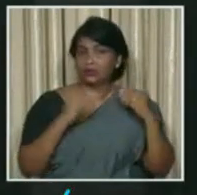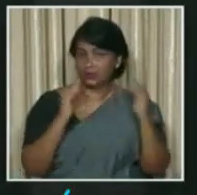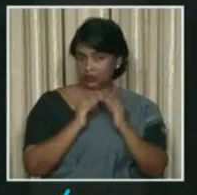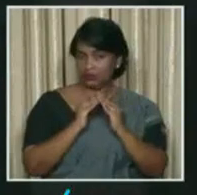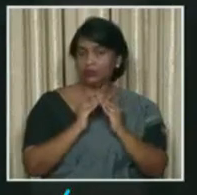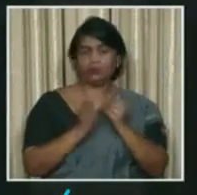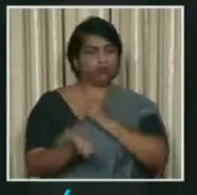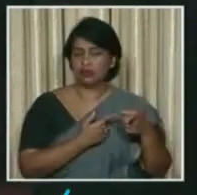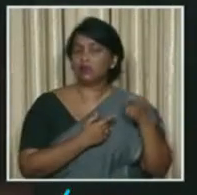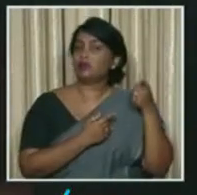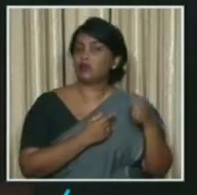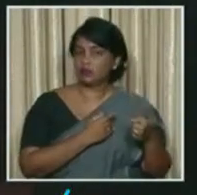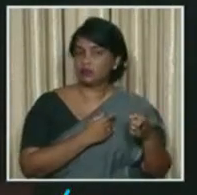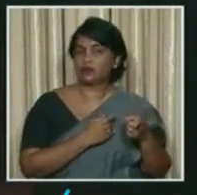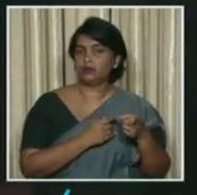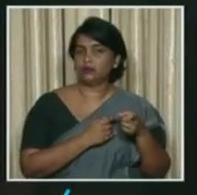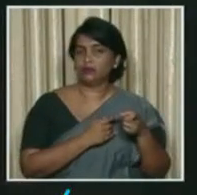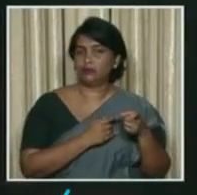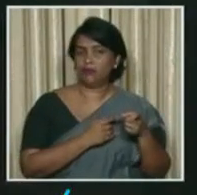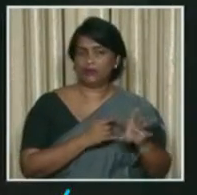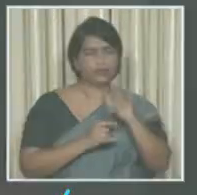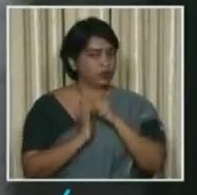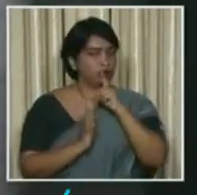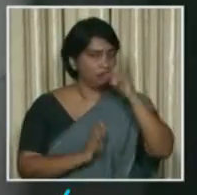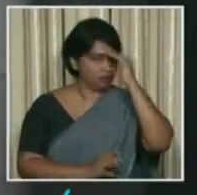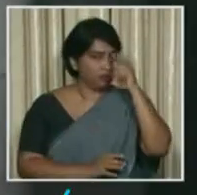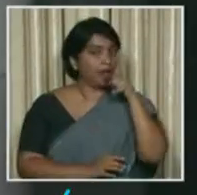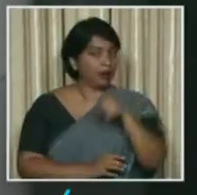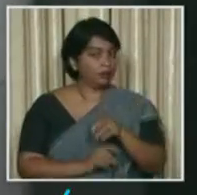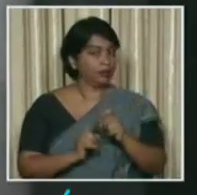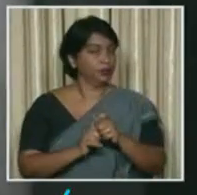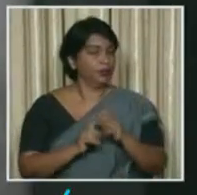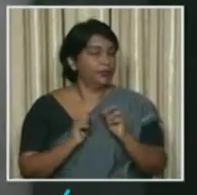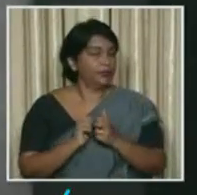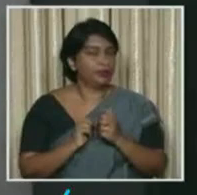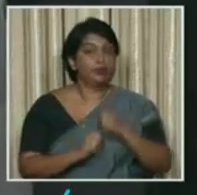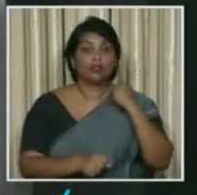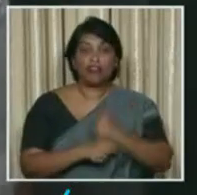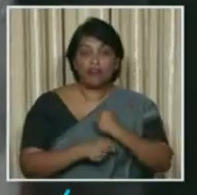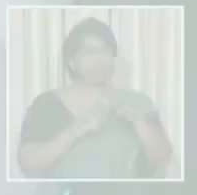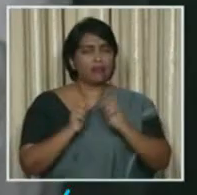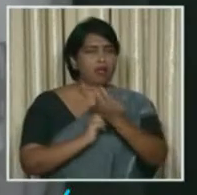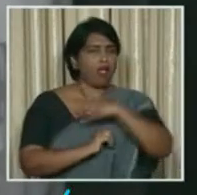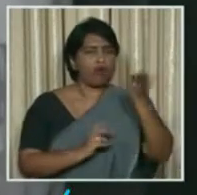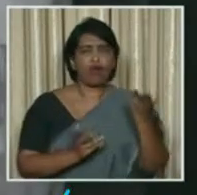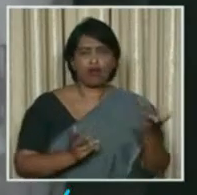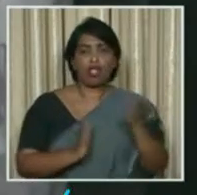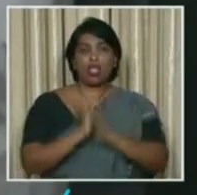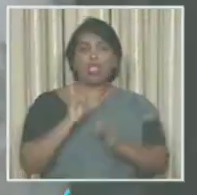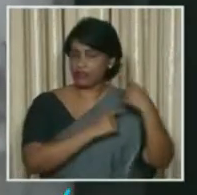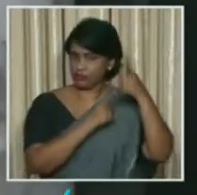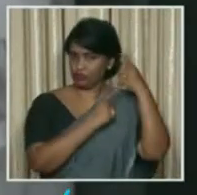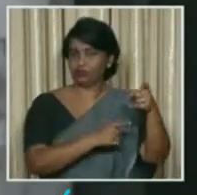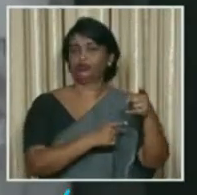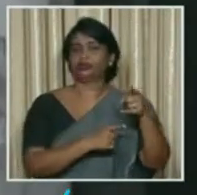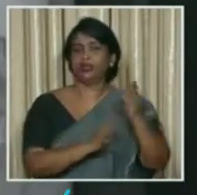නිවස කුඩුපට්ටම් කරලා තාමත්ම වැරදි ක්‍රියාවක් මේකේ බරපතලම දේ තමයි රජයේ වත්තක සිදු වෙලා තියෙන්නේ. ඒකට ඇමතිවරයා වග කියන්නට